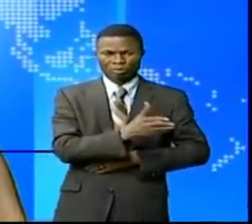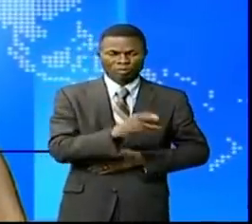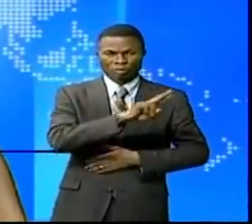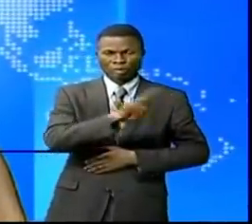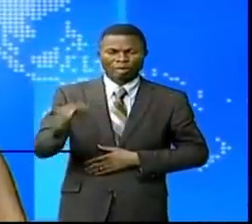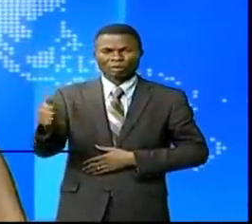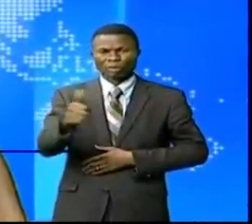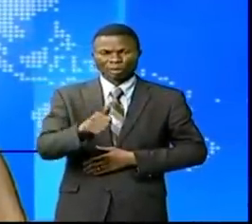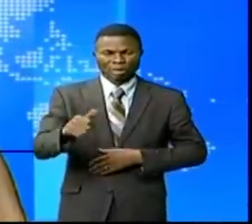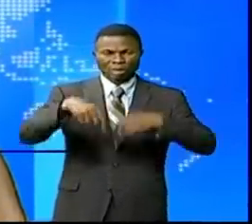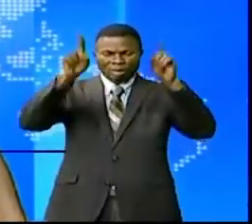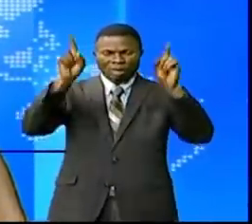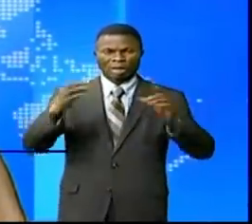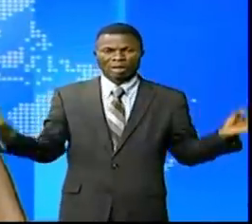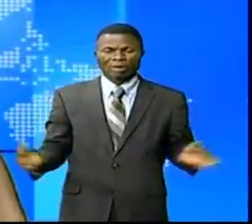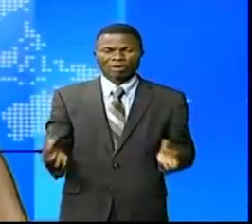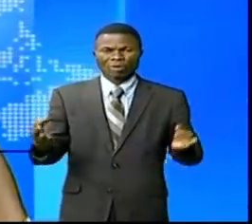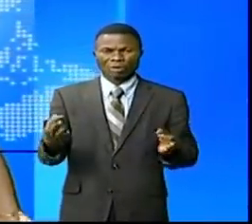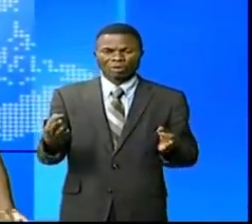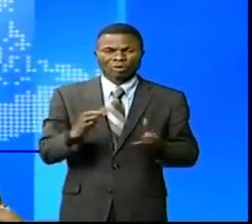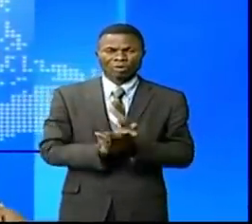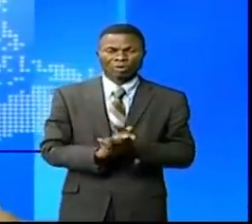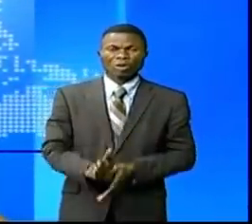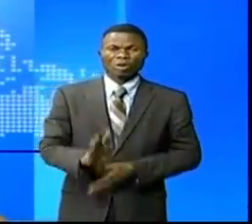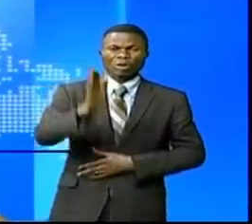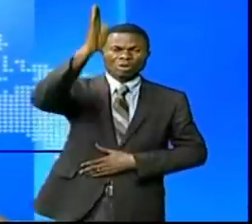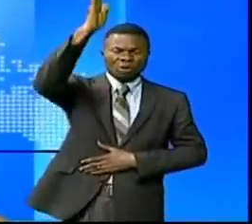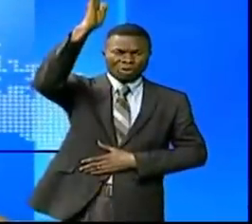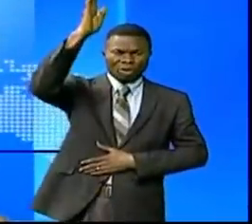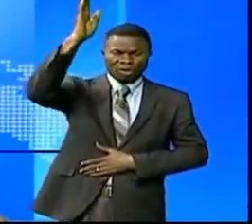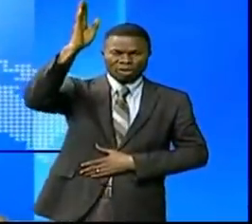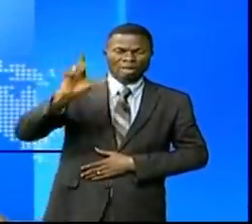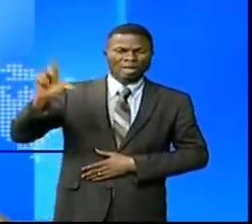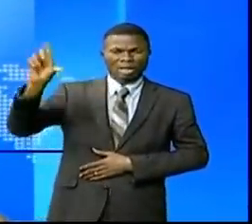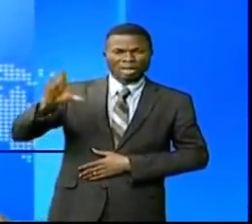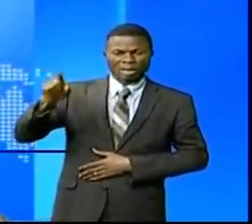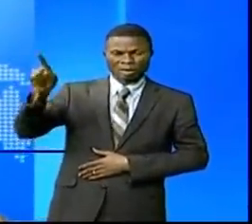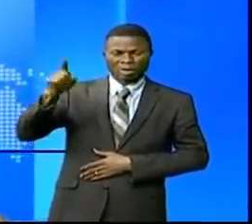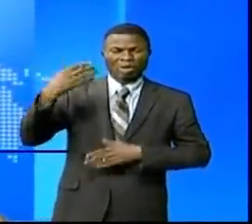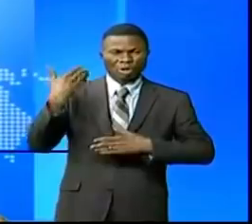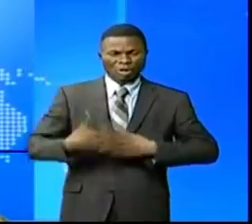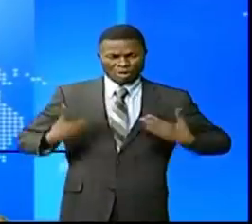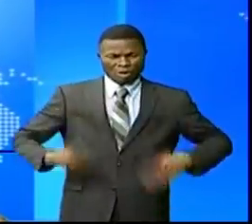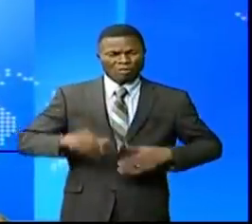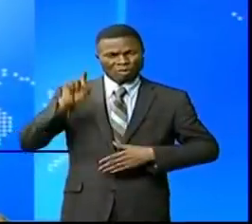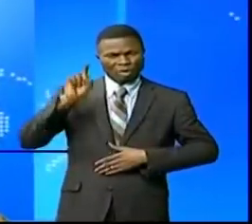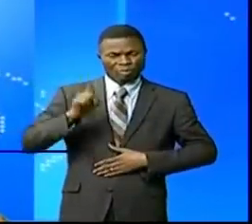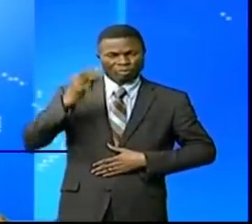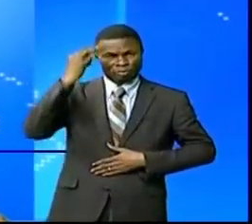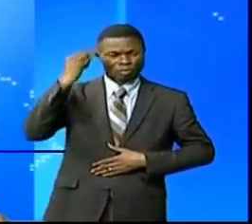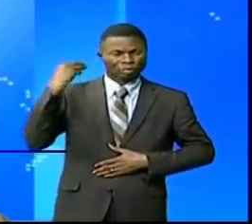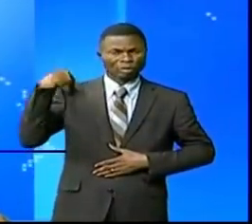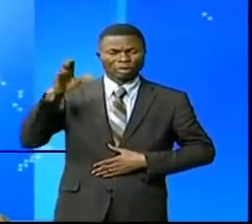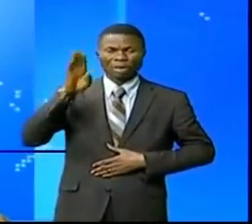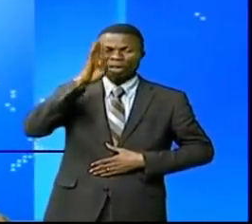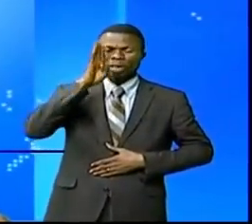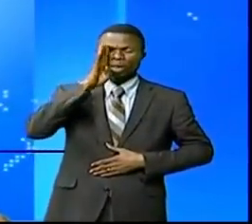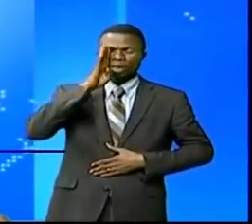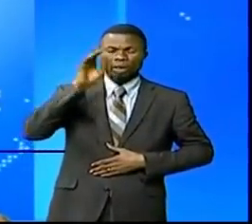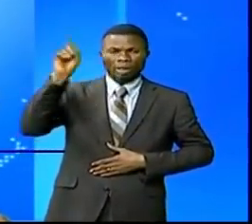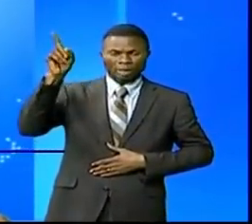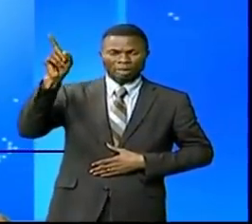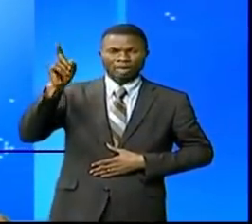2021, c'est l'année jubilaire pour la Tour de l'échangère. Elle mérite d'être célébrée. Le ministre d'État belge André Flahault